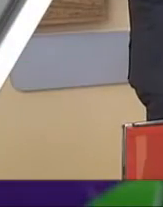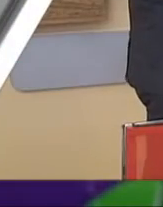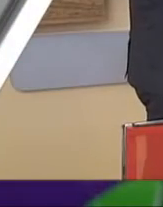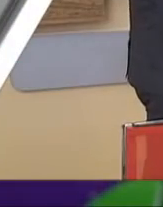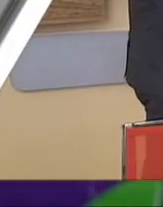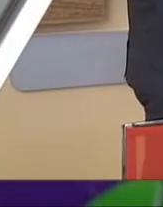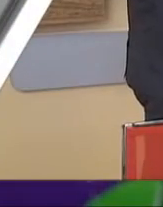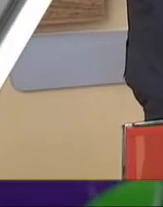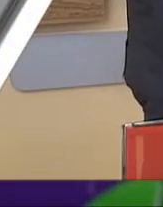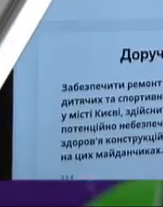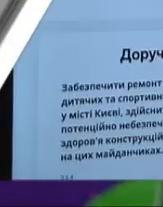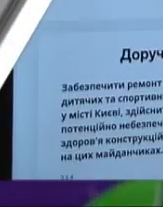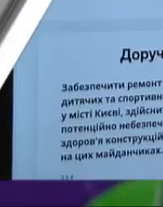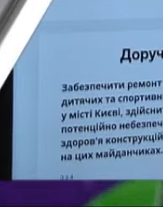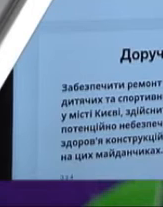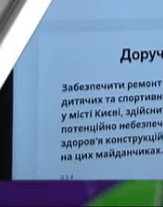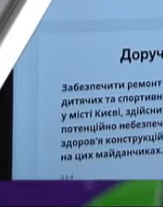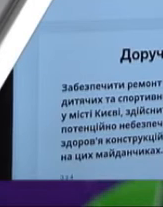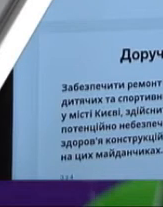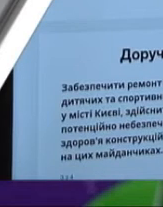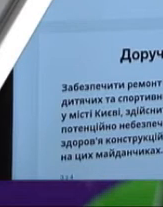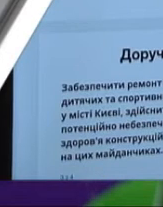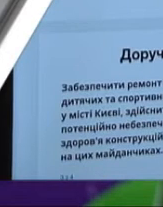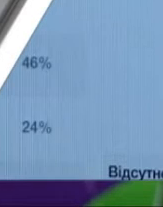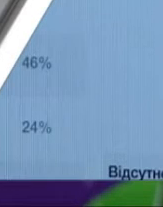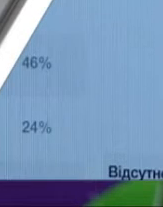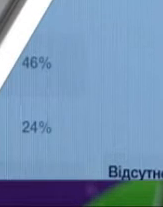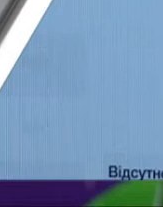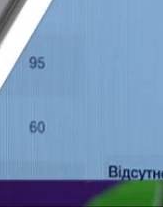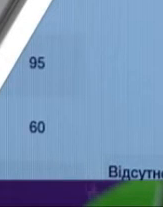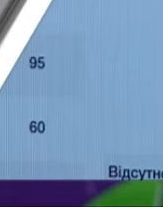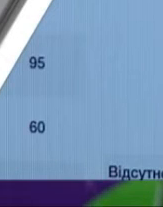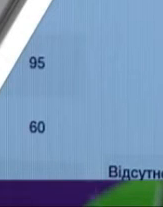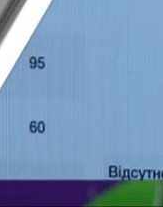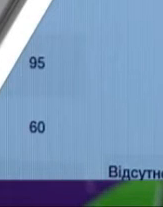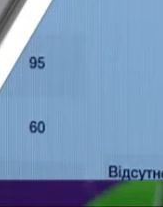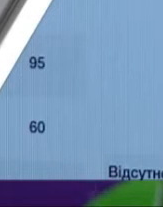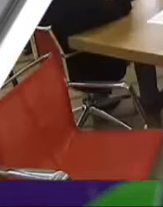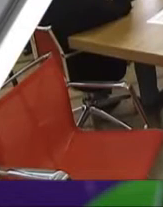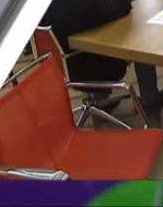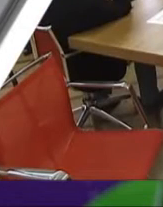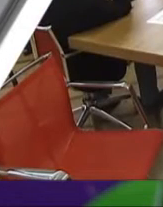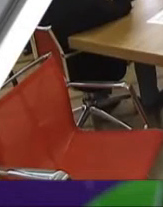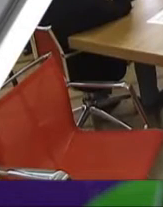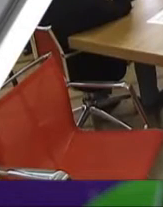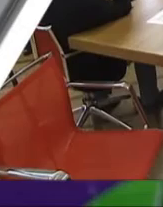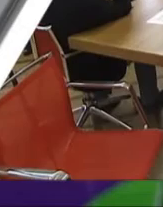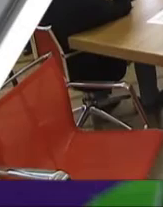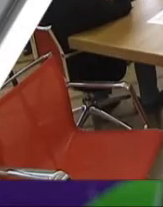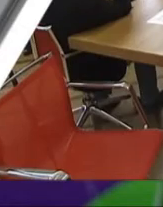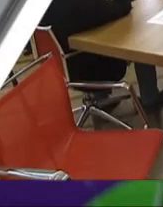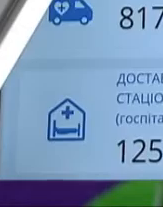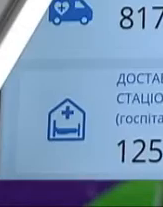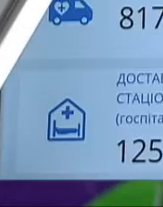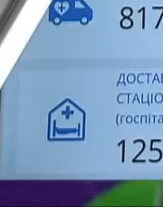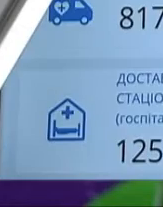Міська влада зможе швидше реагувати на всі аварійні та надзвичайні ситуації та оперативно їх вирішувати. У КМДА презентували електронний